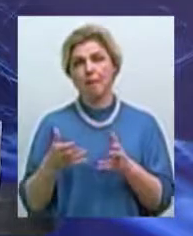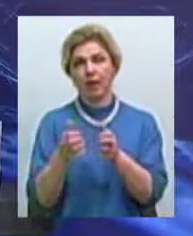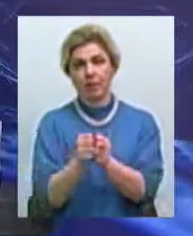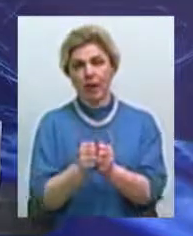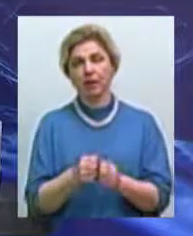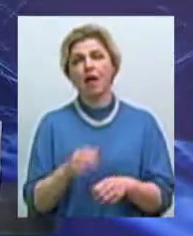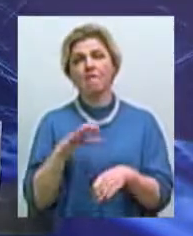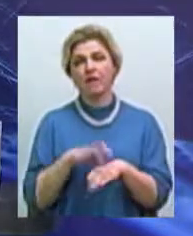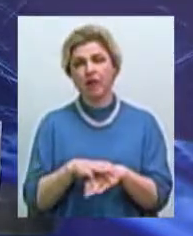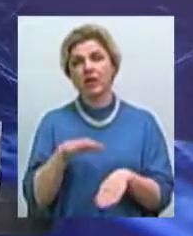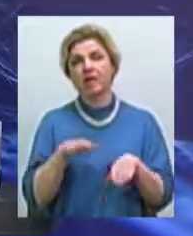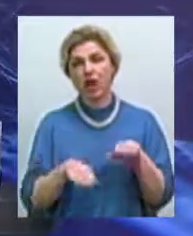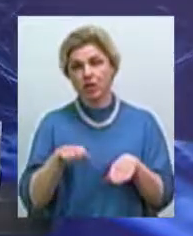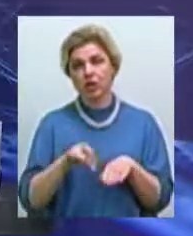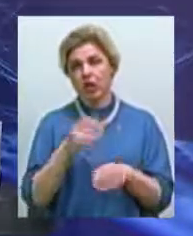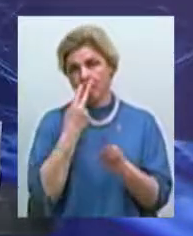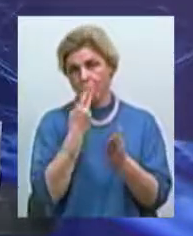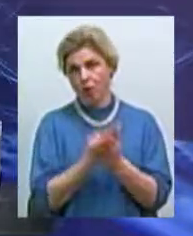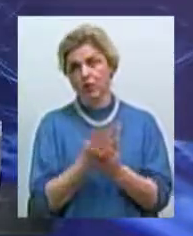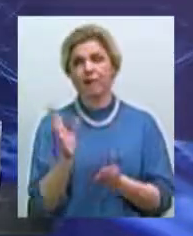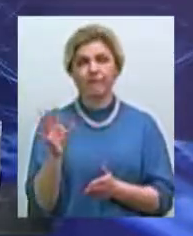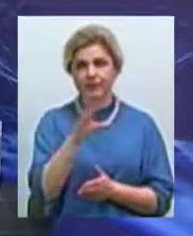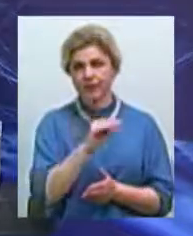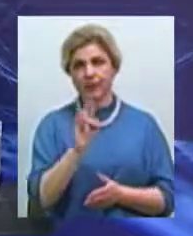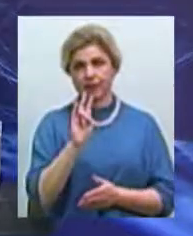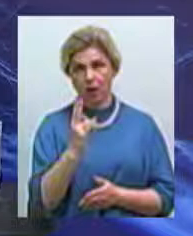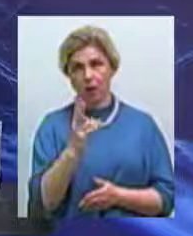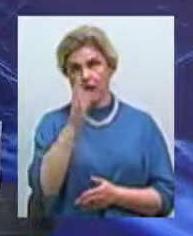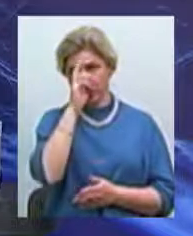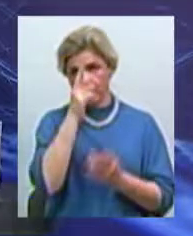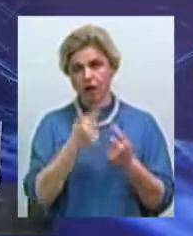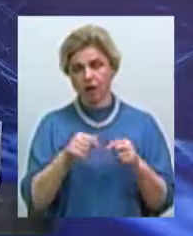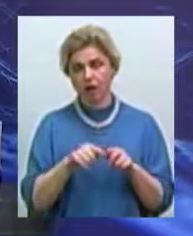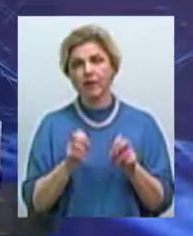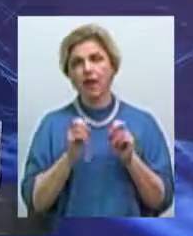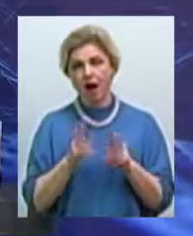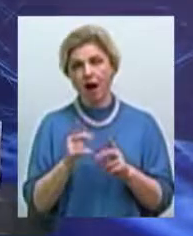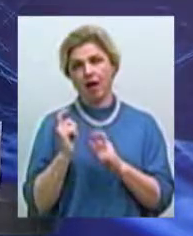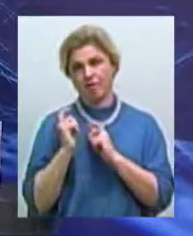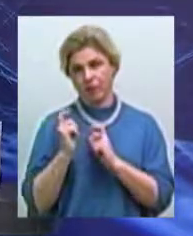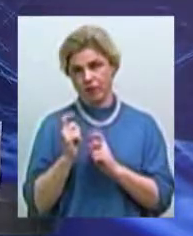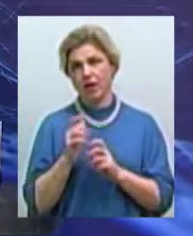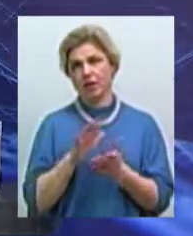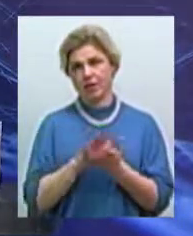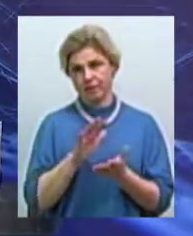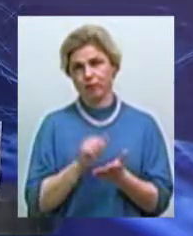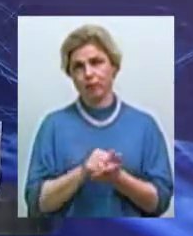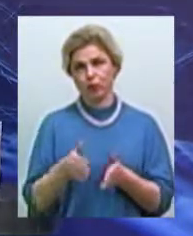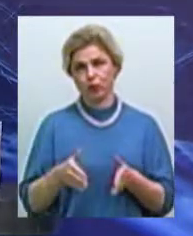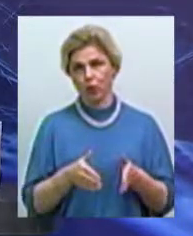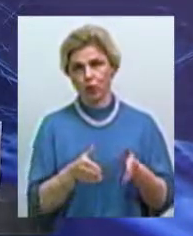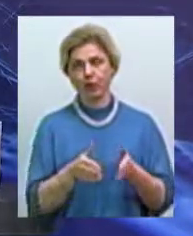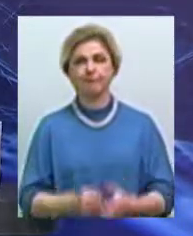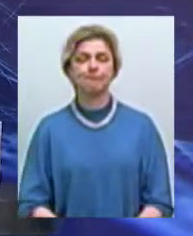вивели, зважили і показали всій Миколаївщині, всій державі, як перевозять вантажі перевізники даної фірми.